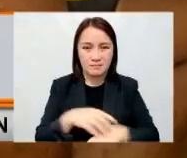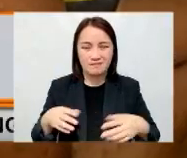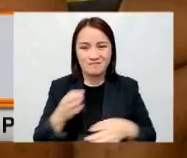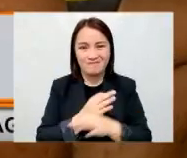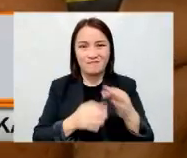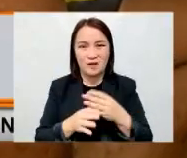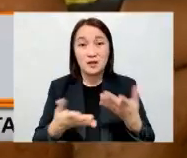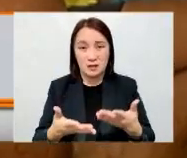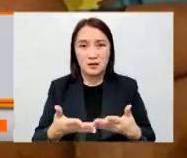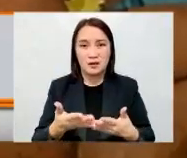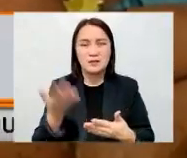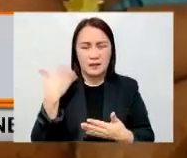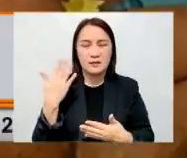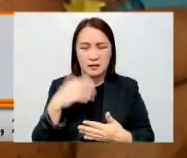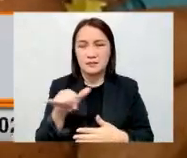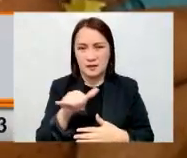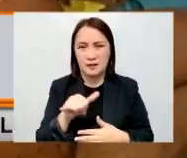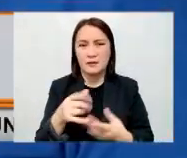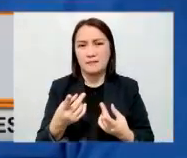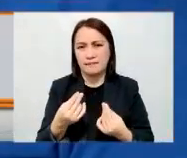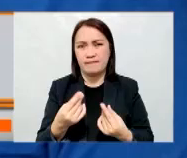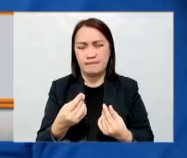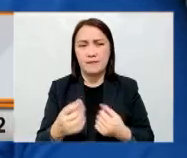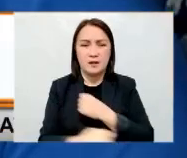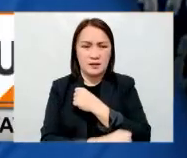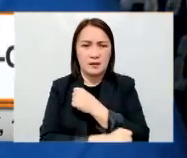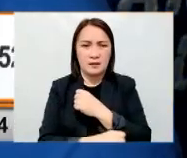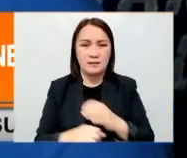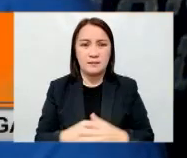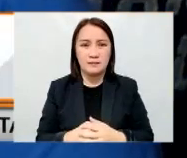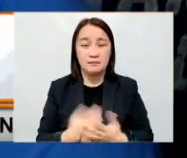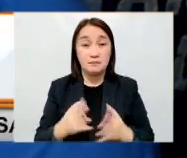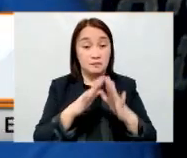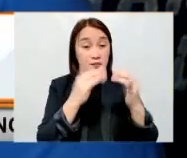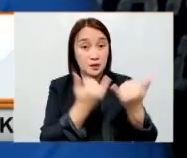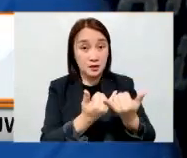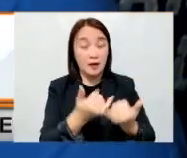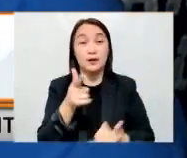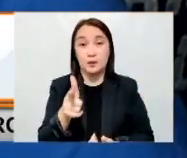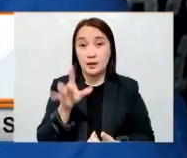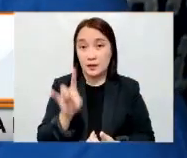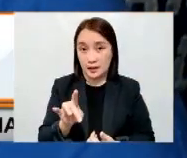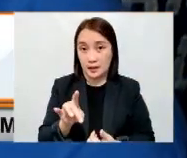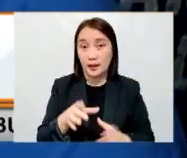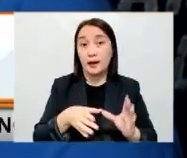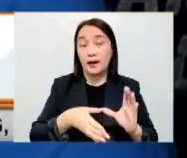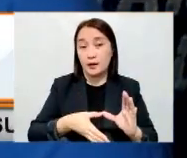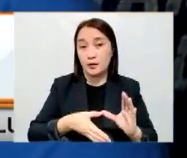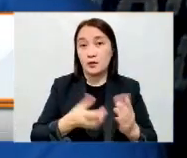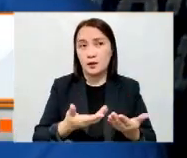pagnanakaw si Nugid. Pumunta po ako dun sa barangay ng suspect sa barangay 28, Caloocan. Pinagtanong po